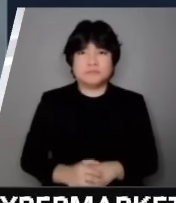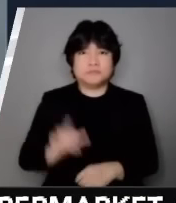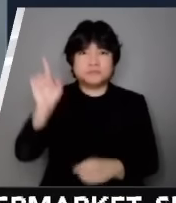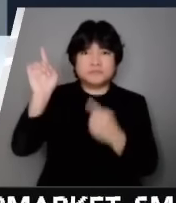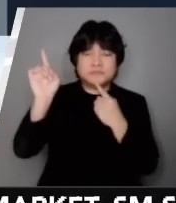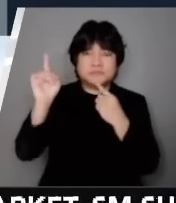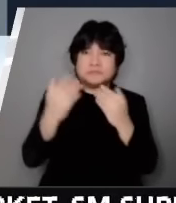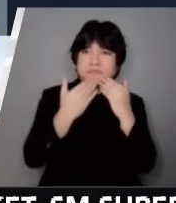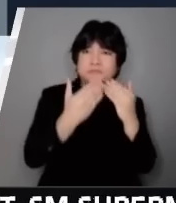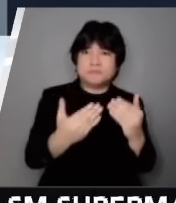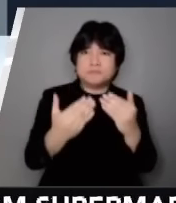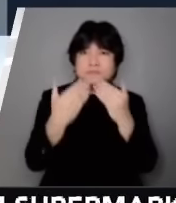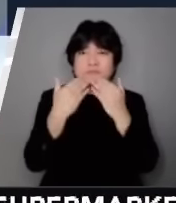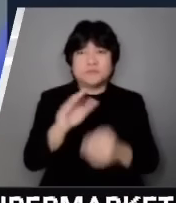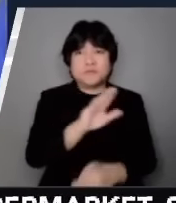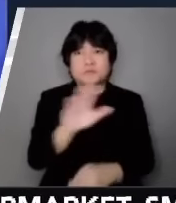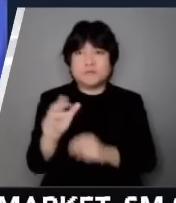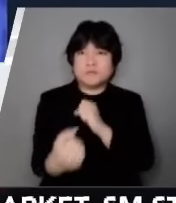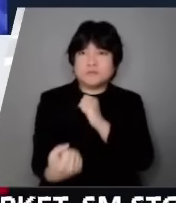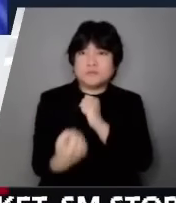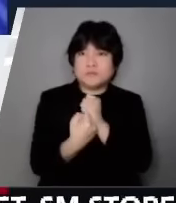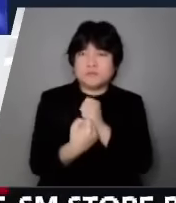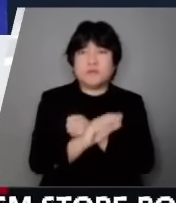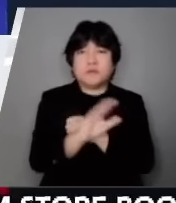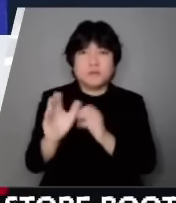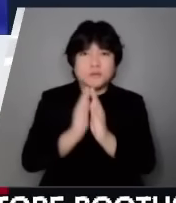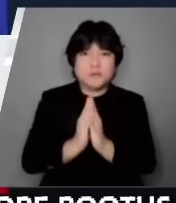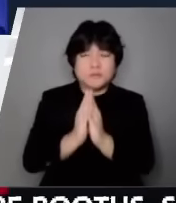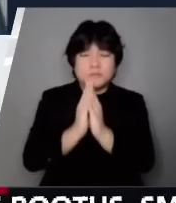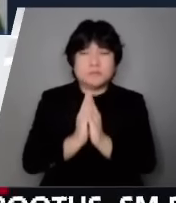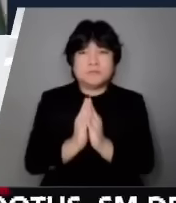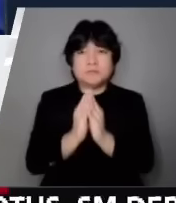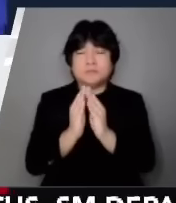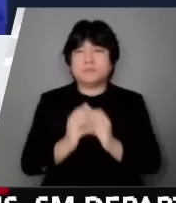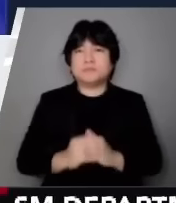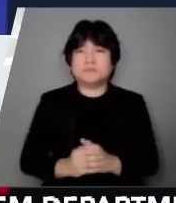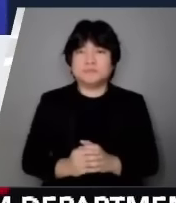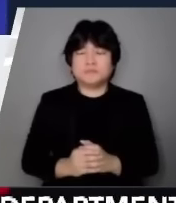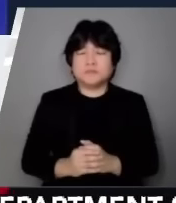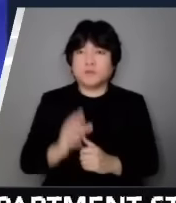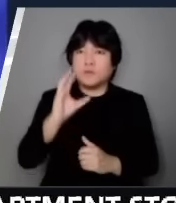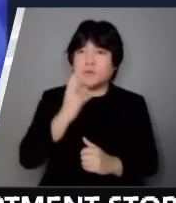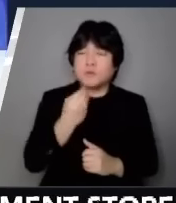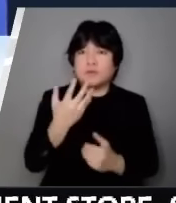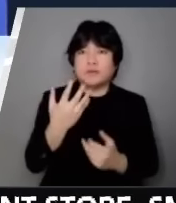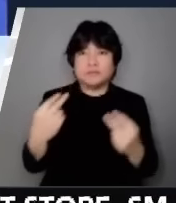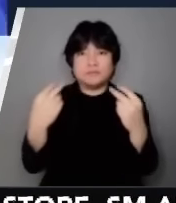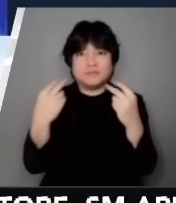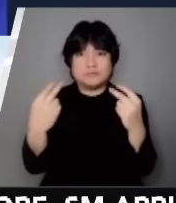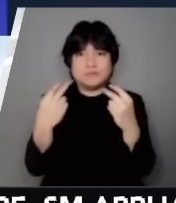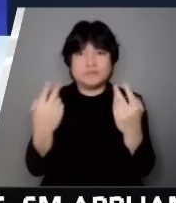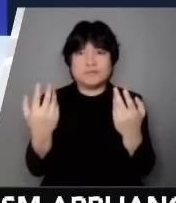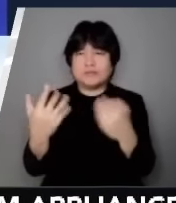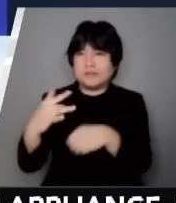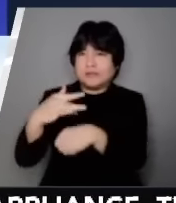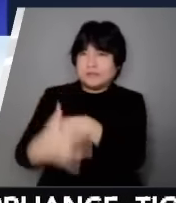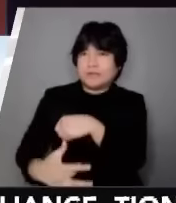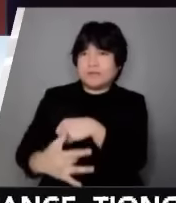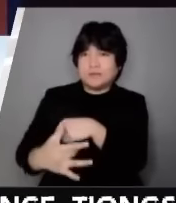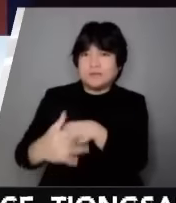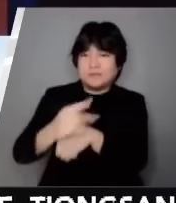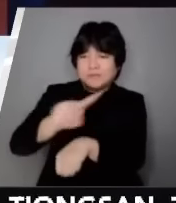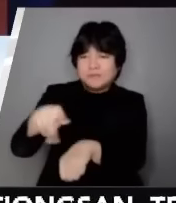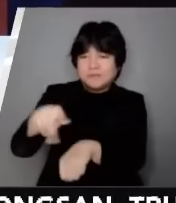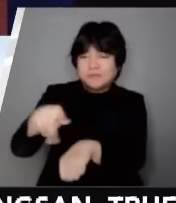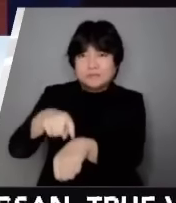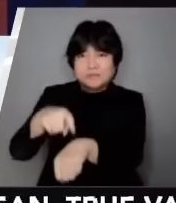nyo at sa prayers nyo. Lalo na po sa mga nanood po sa amin na madaling araw po dito sa Pilipinas.